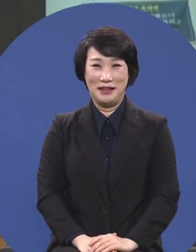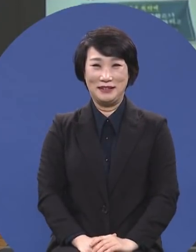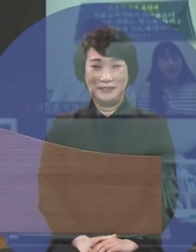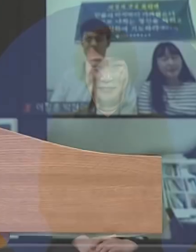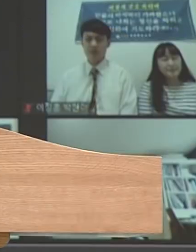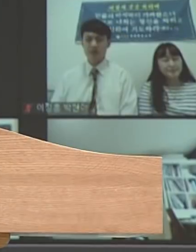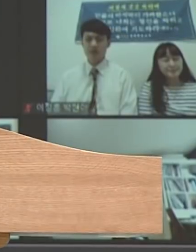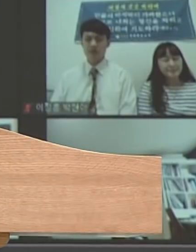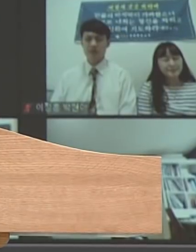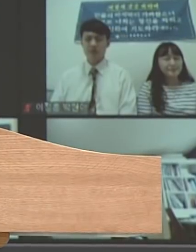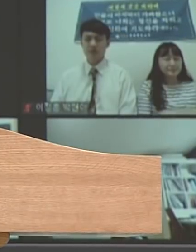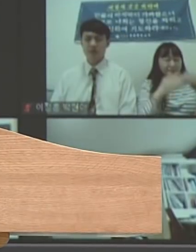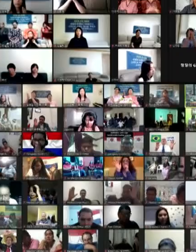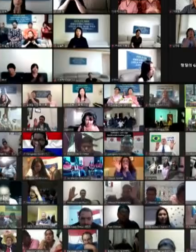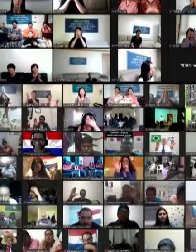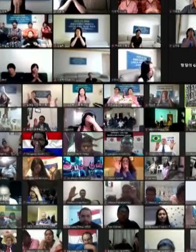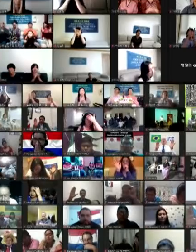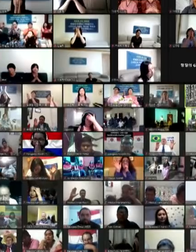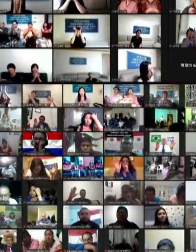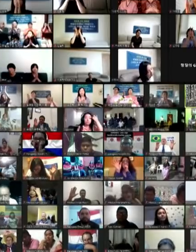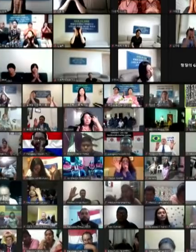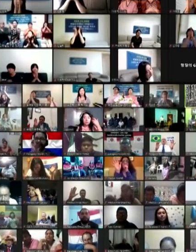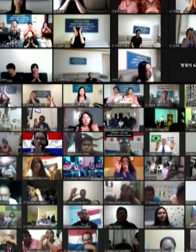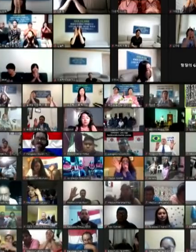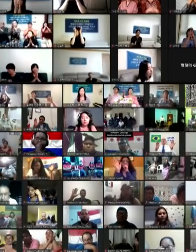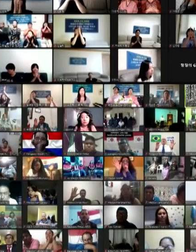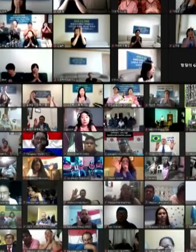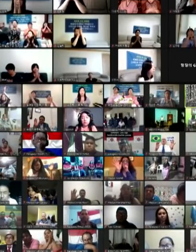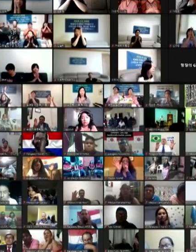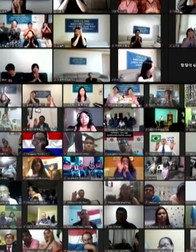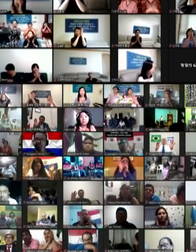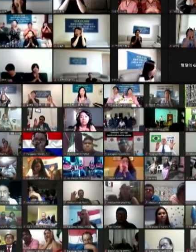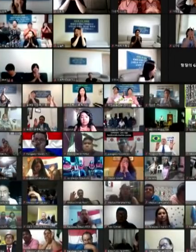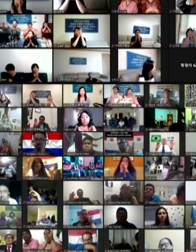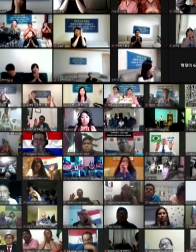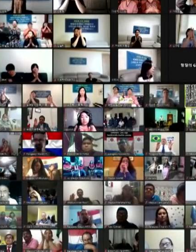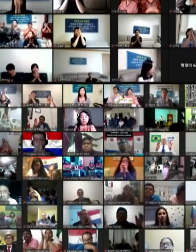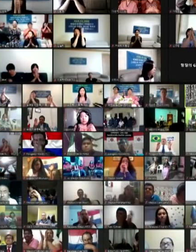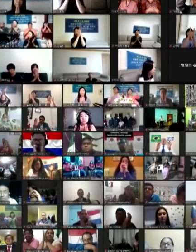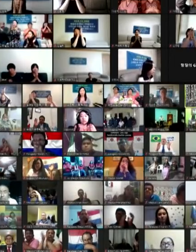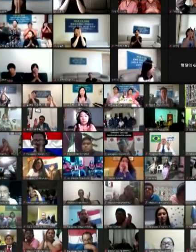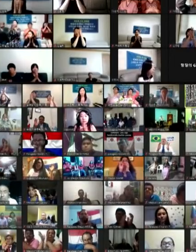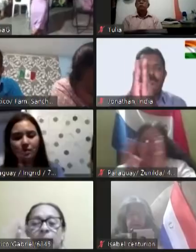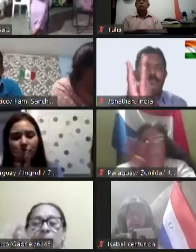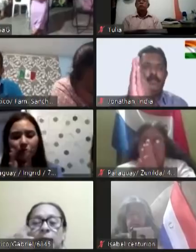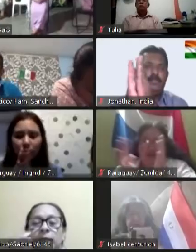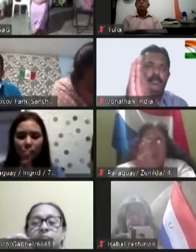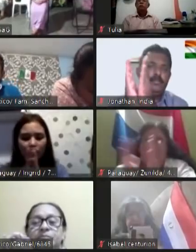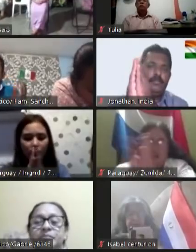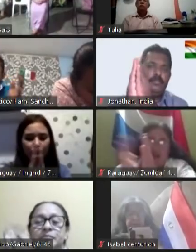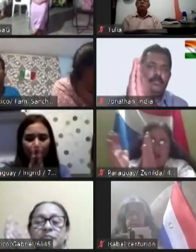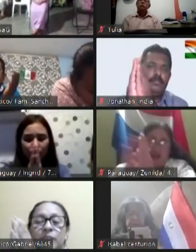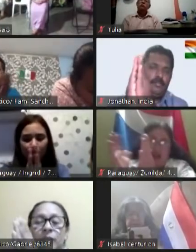아멘. 할렐루야.